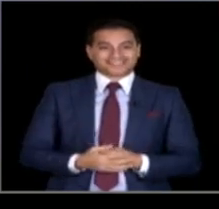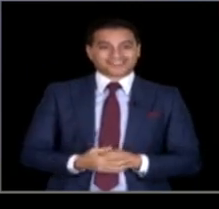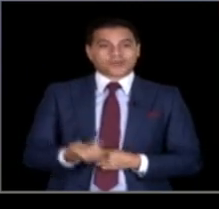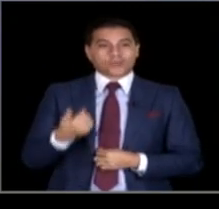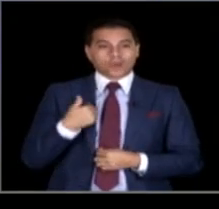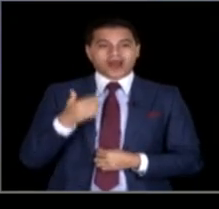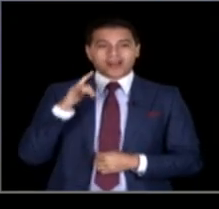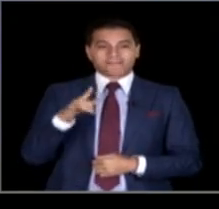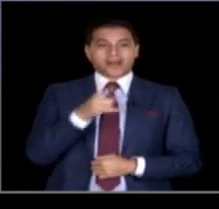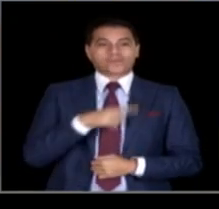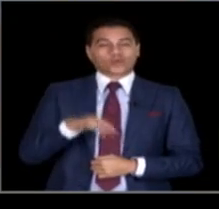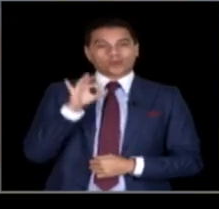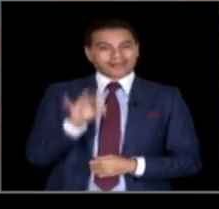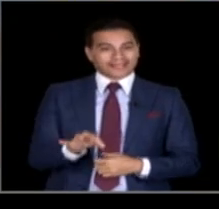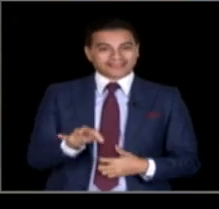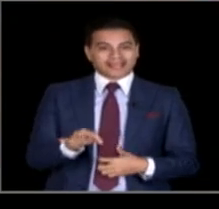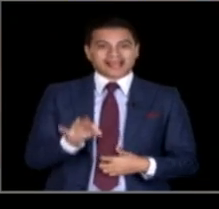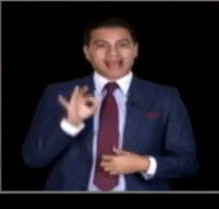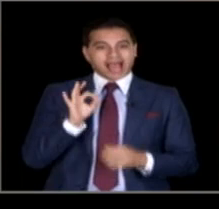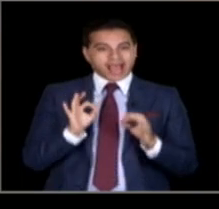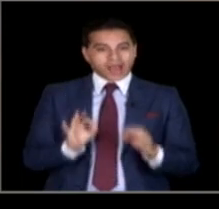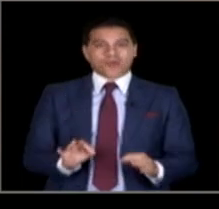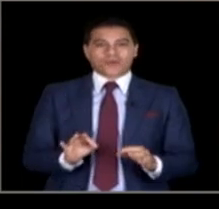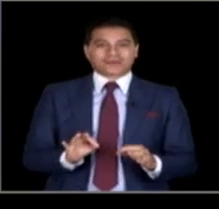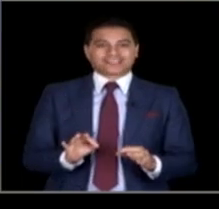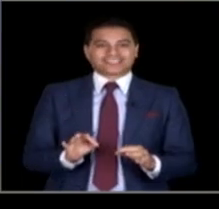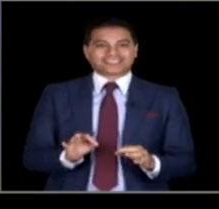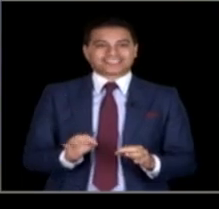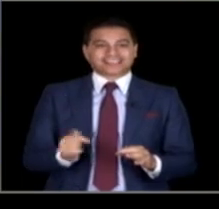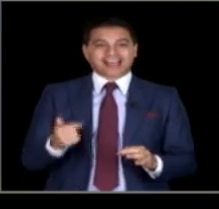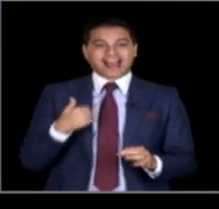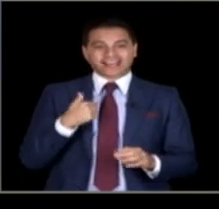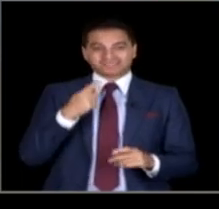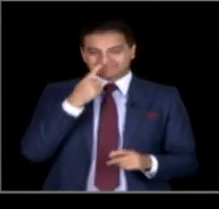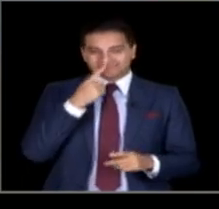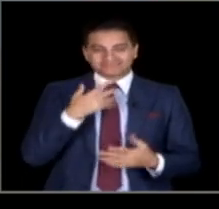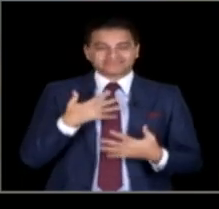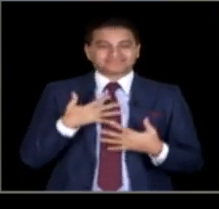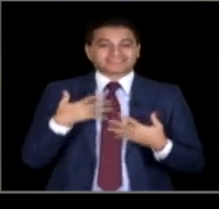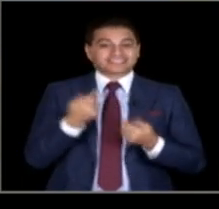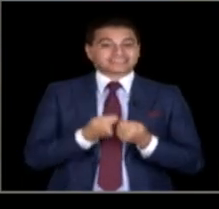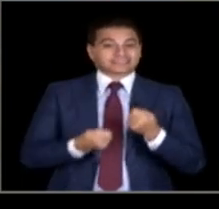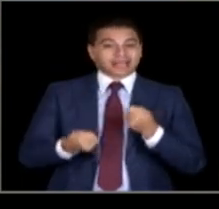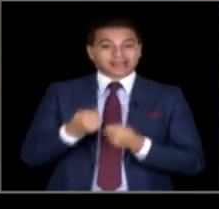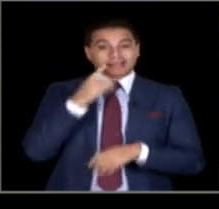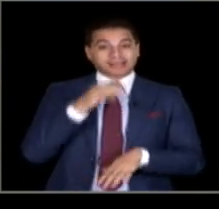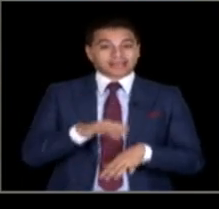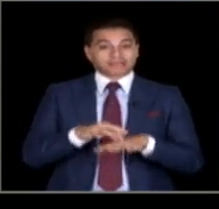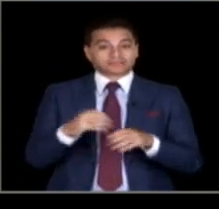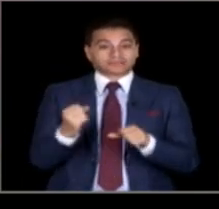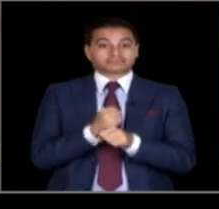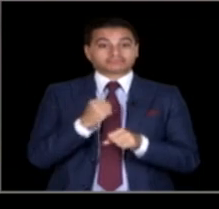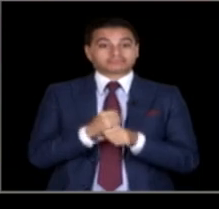وانا بحبكم جدا قوي. الجو رجع تاني، عايزين نعمل بقى أداءات